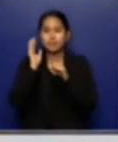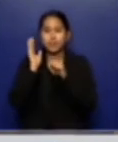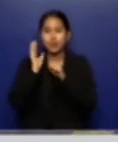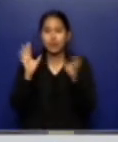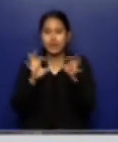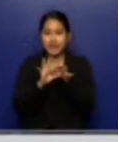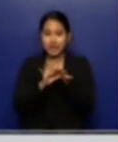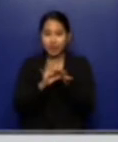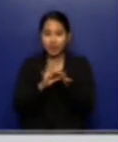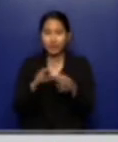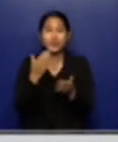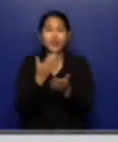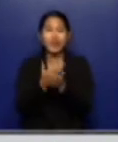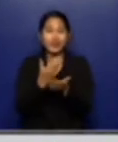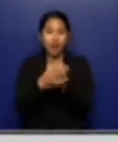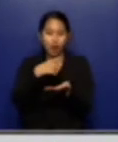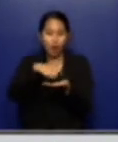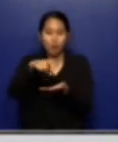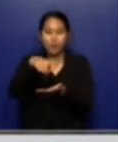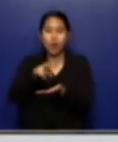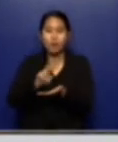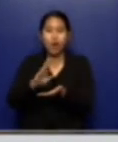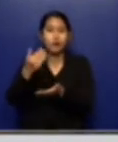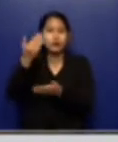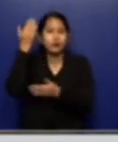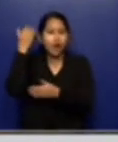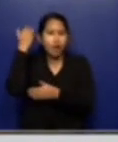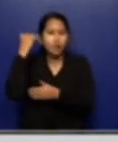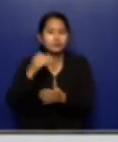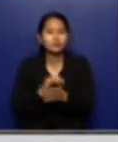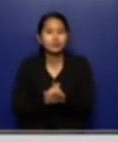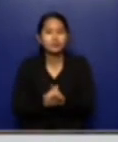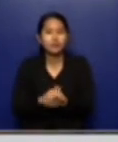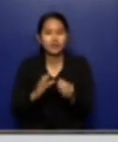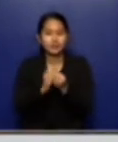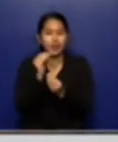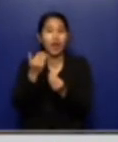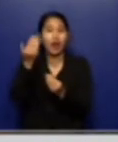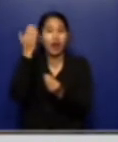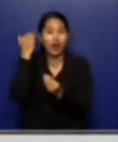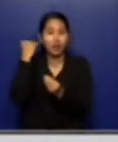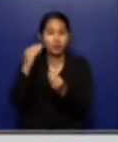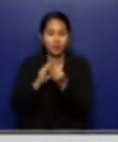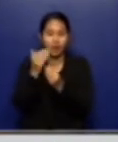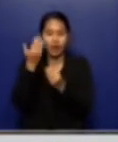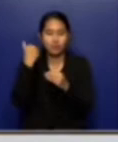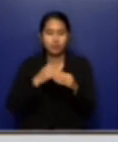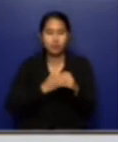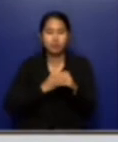โอนถ่ายงบประมาณเนี่ยเมื่อสักสัปดาห์ที่แล้